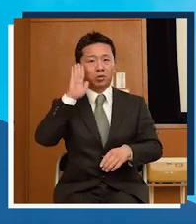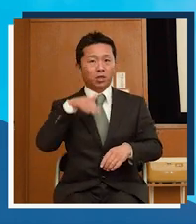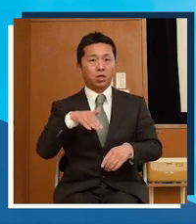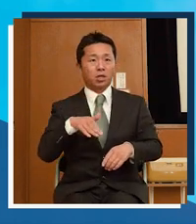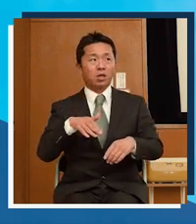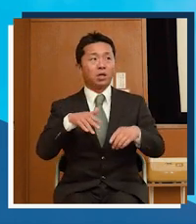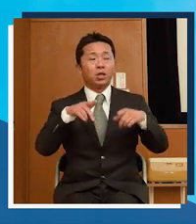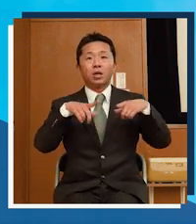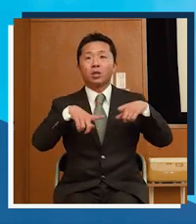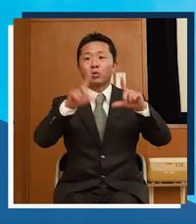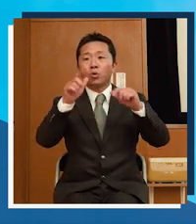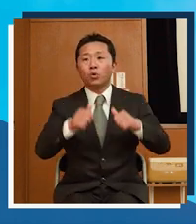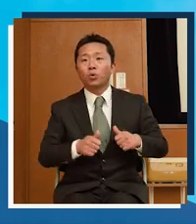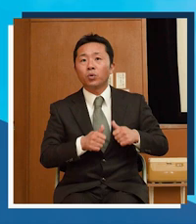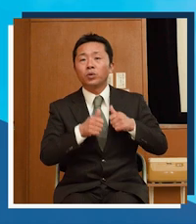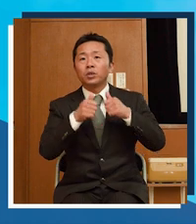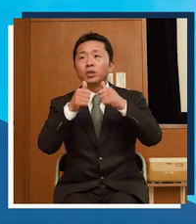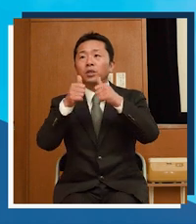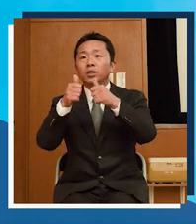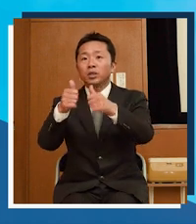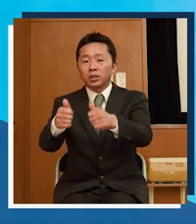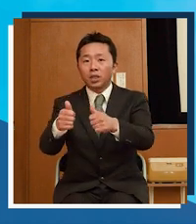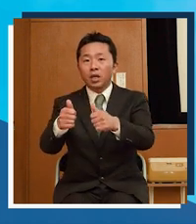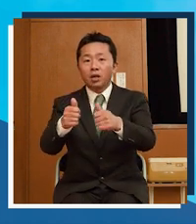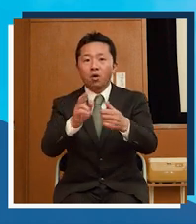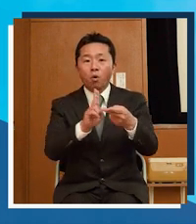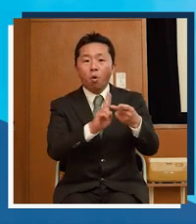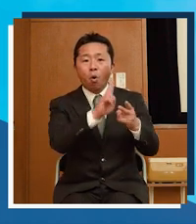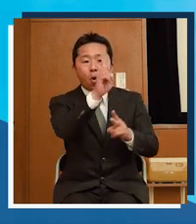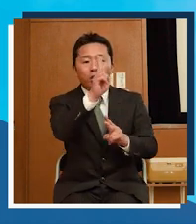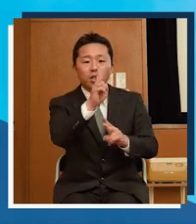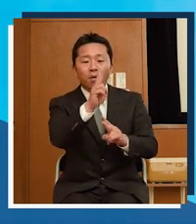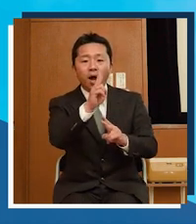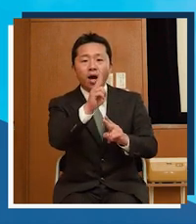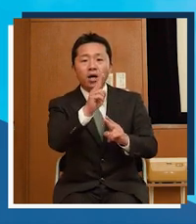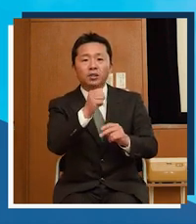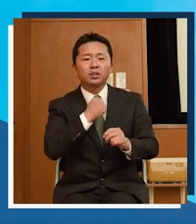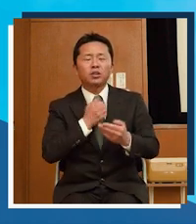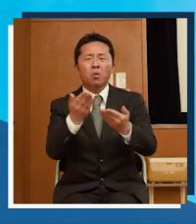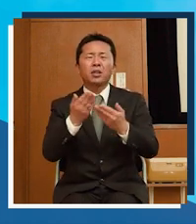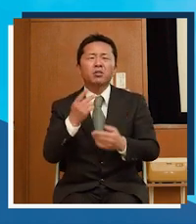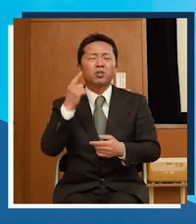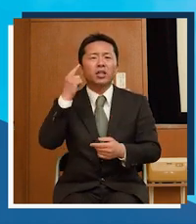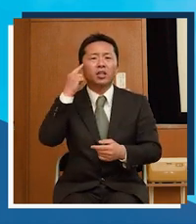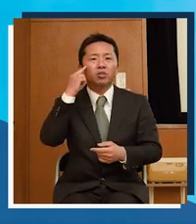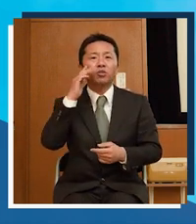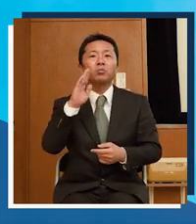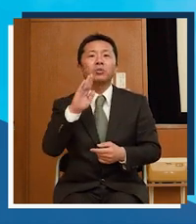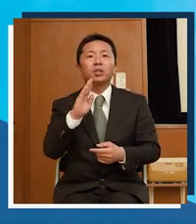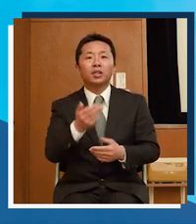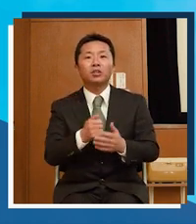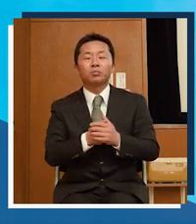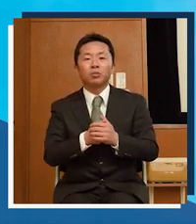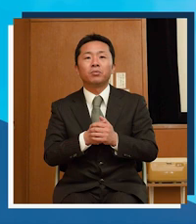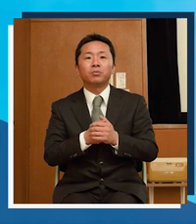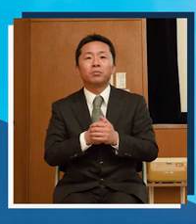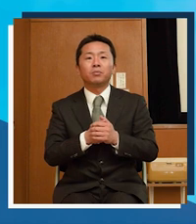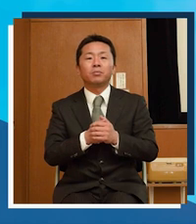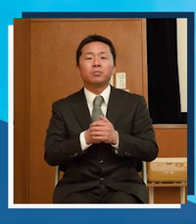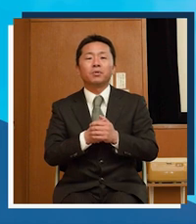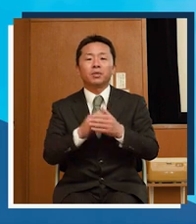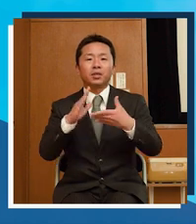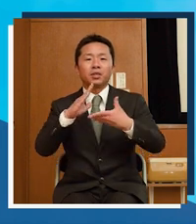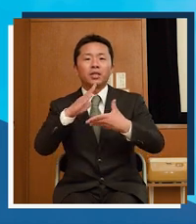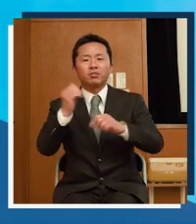県外に行ったらもっとみんな基地問題に関心があって知ってるのかなって思ってもやっぱり知らない方もたくさんいてでもそれが